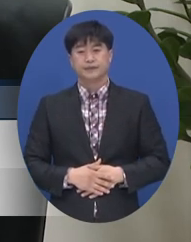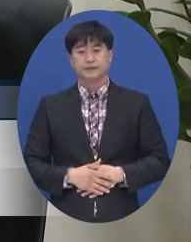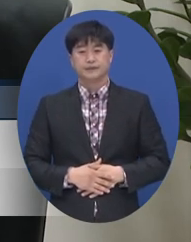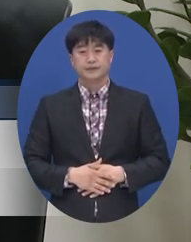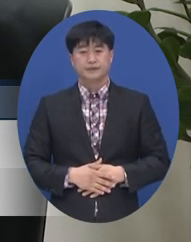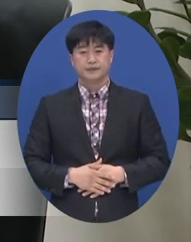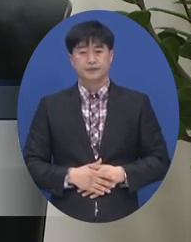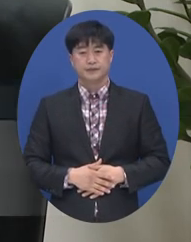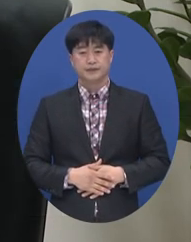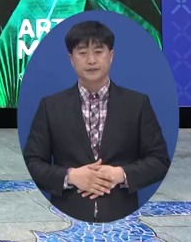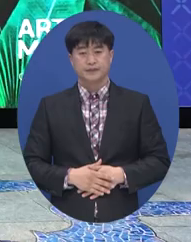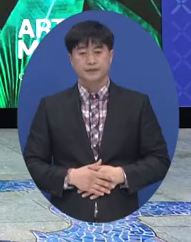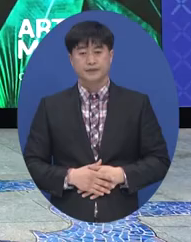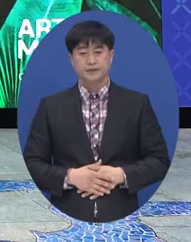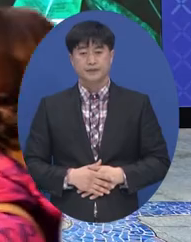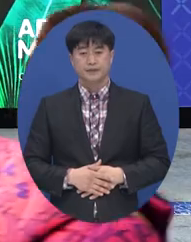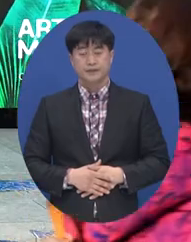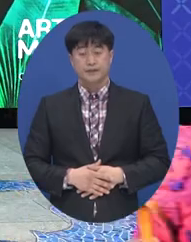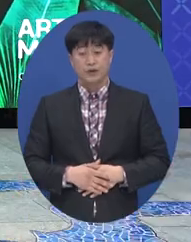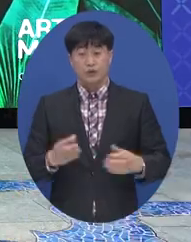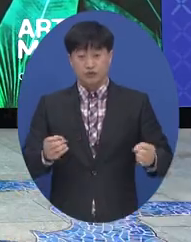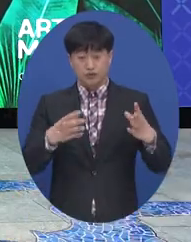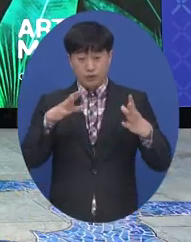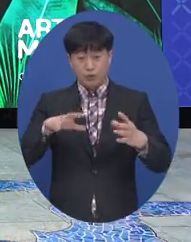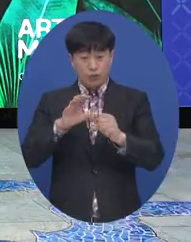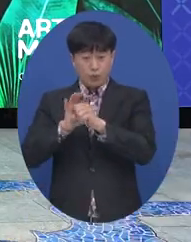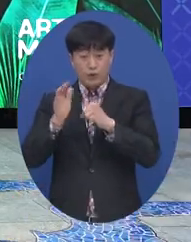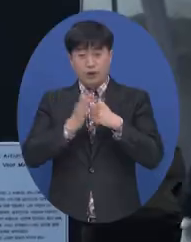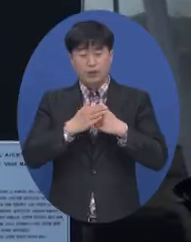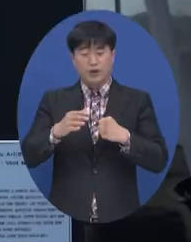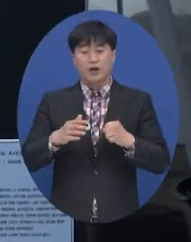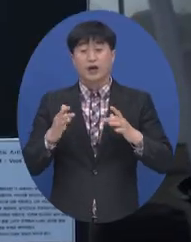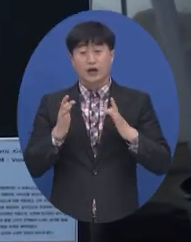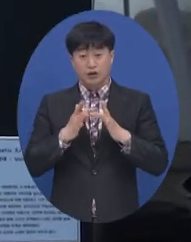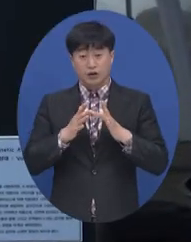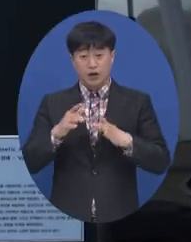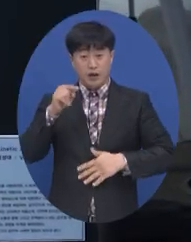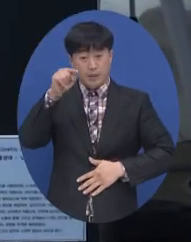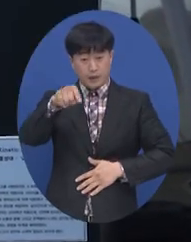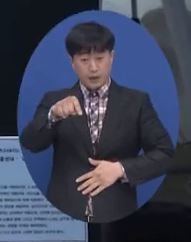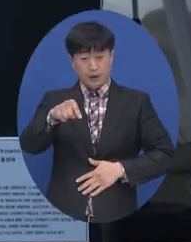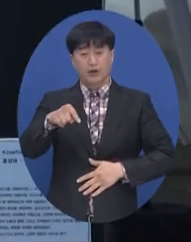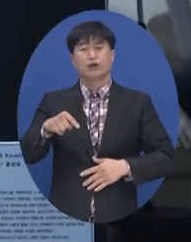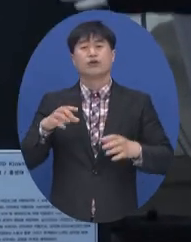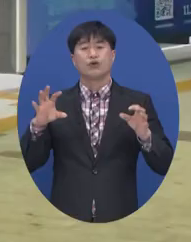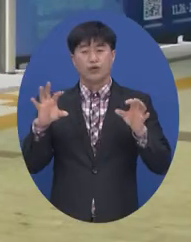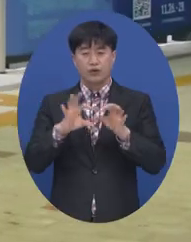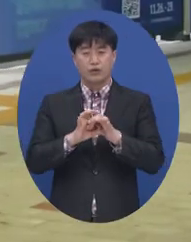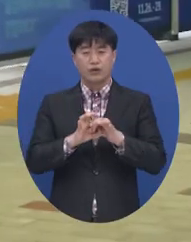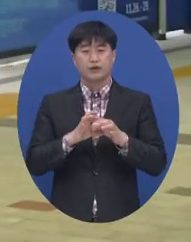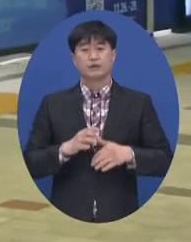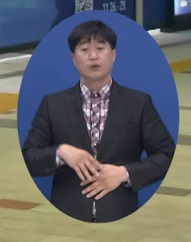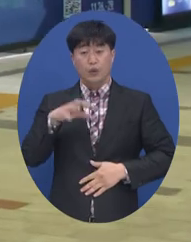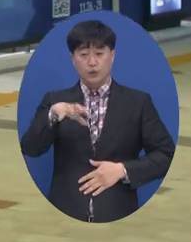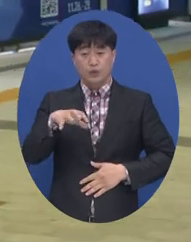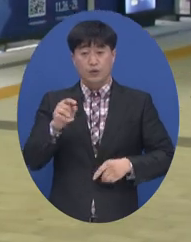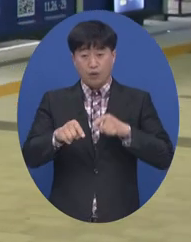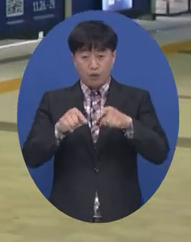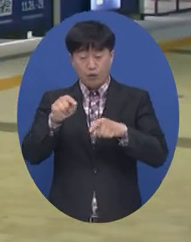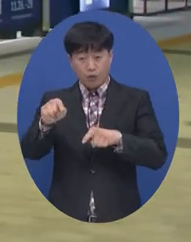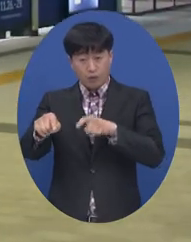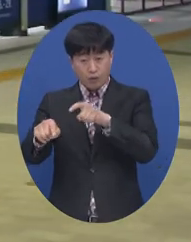전시들이 마련되어 있습니다. 행사는 코로나19로 온오프라인을 연계해 진행됐습니다.